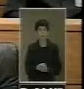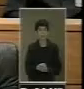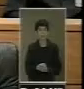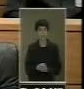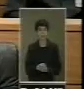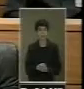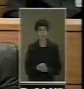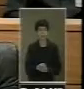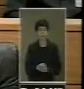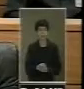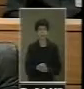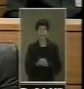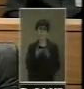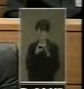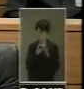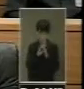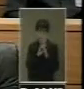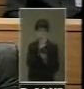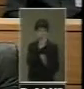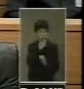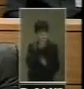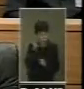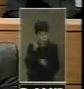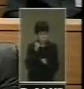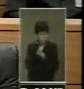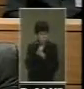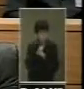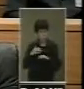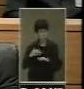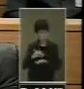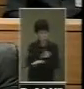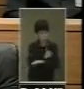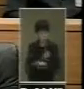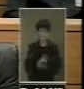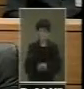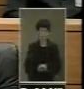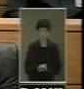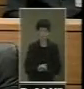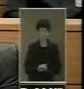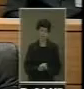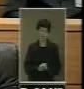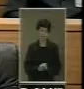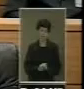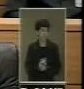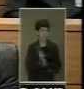ดังนั้นเรื่องความดีในเชิงทางการเมืองนั้นอันตรายมาก